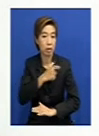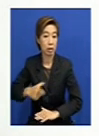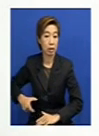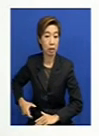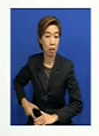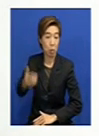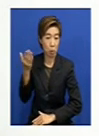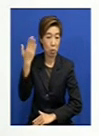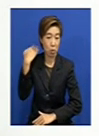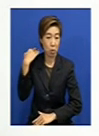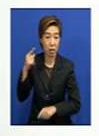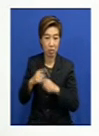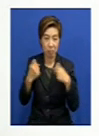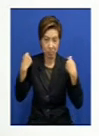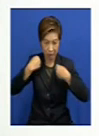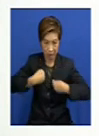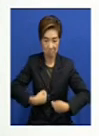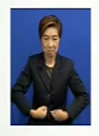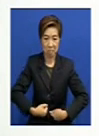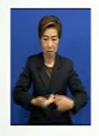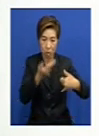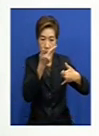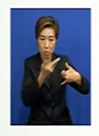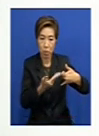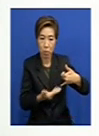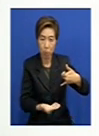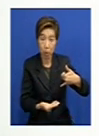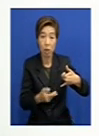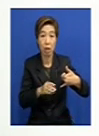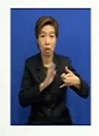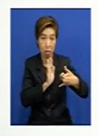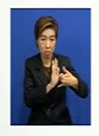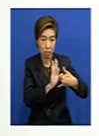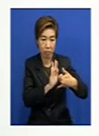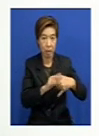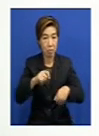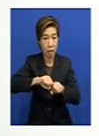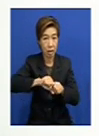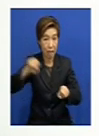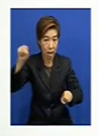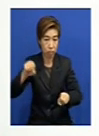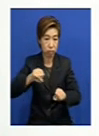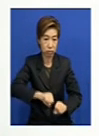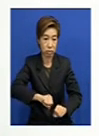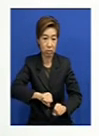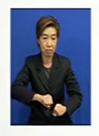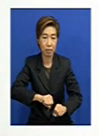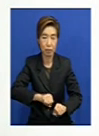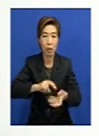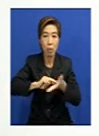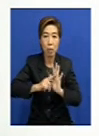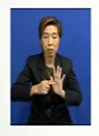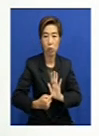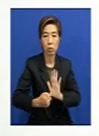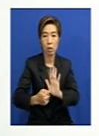าอยู่หัวทรงเครื่องบรมขัตติยราชภูสิตาภรณ์ทรงพระแสงขันชัยสีแสดงถึง